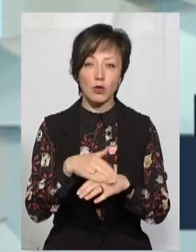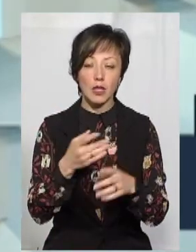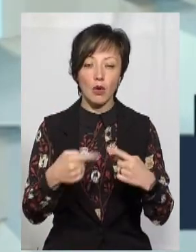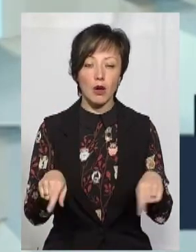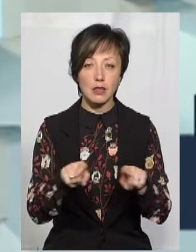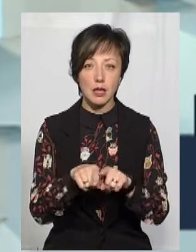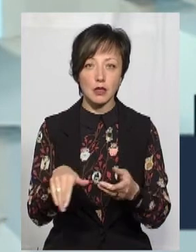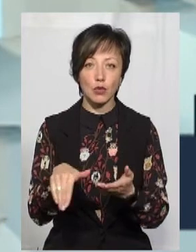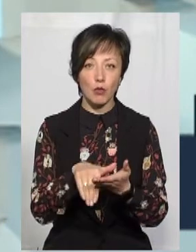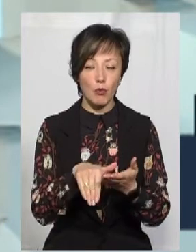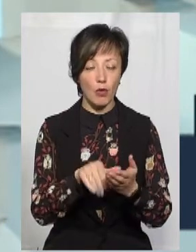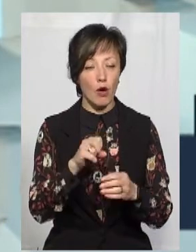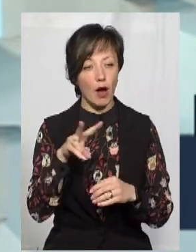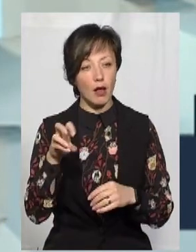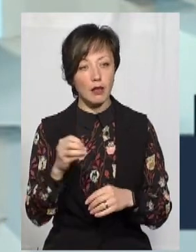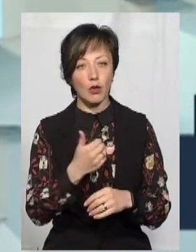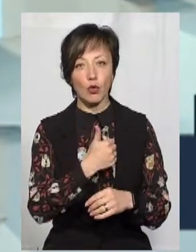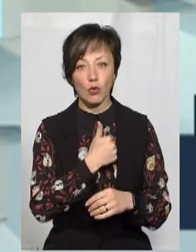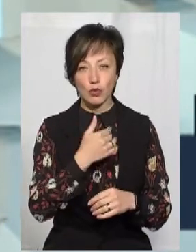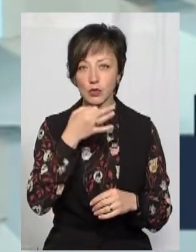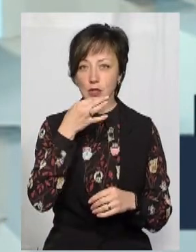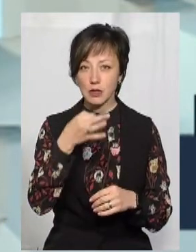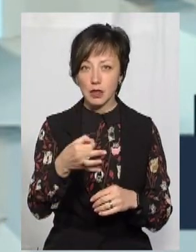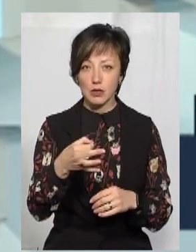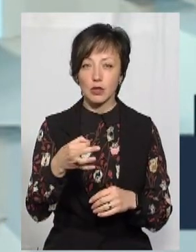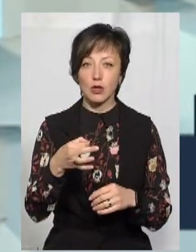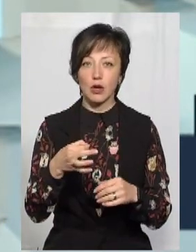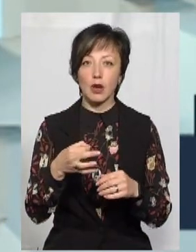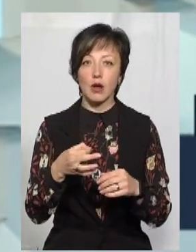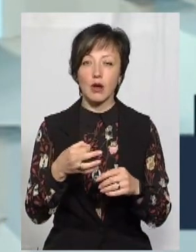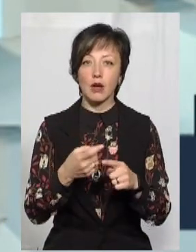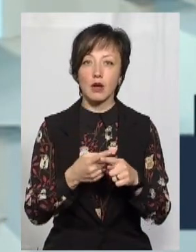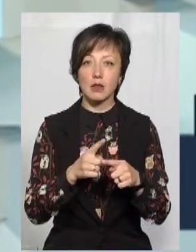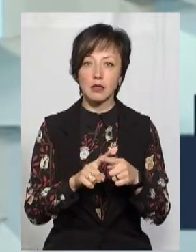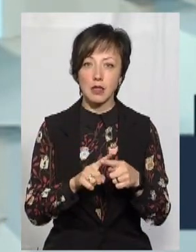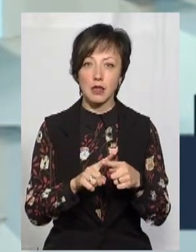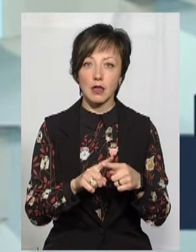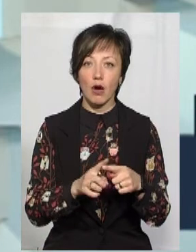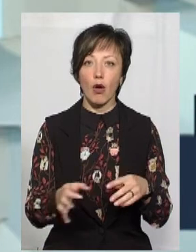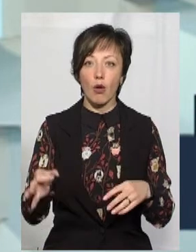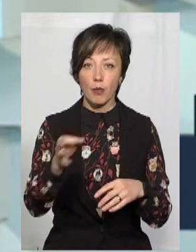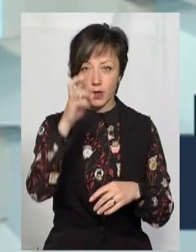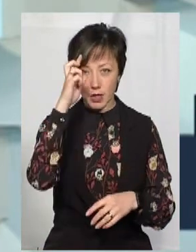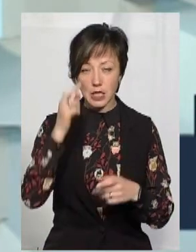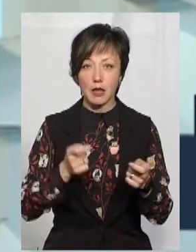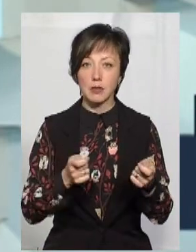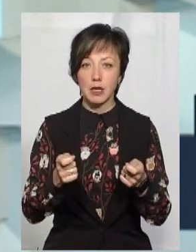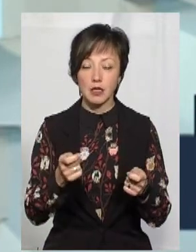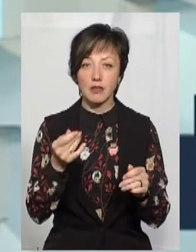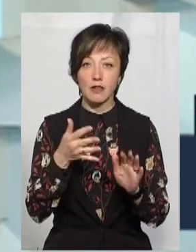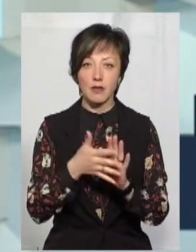організації за допомогу. Але просто хочу назвести цифри, що за координацією обласної державної адміністрації на цей момент вже фактично